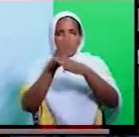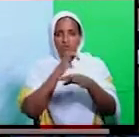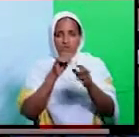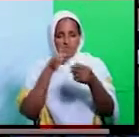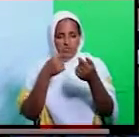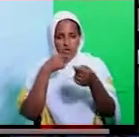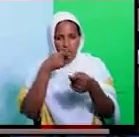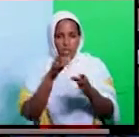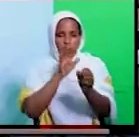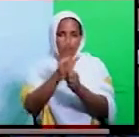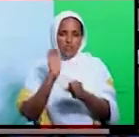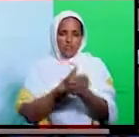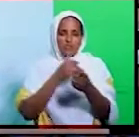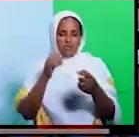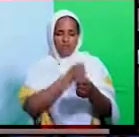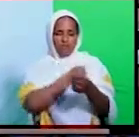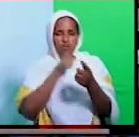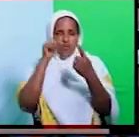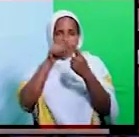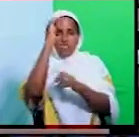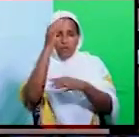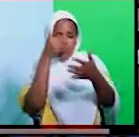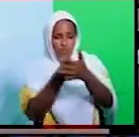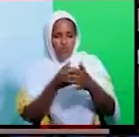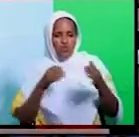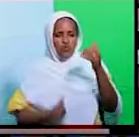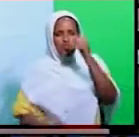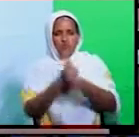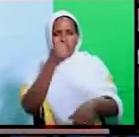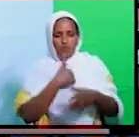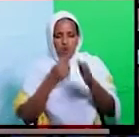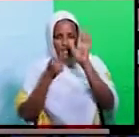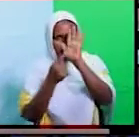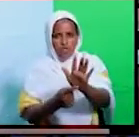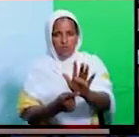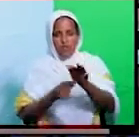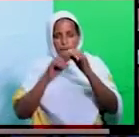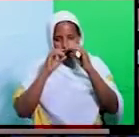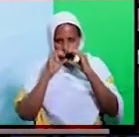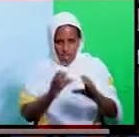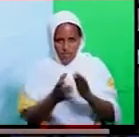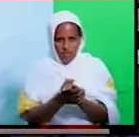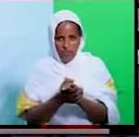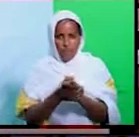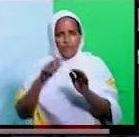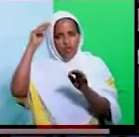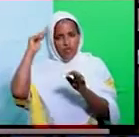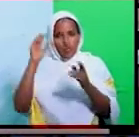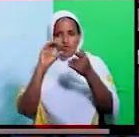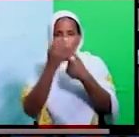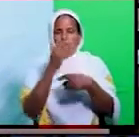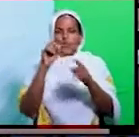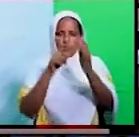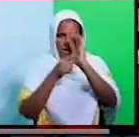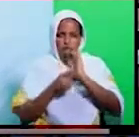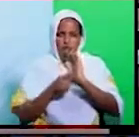ማድረግ ቃሉን እንደ ጣዖት ማድረግ እንዳይሆን ጥንቃቄ ያስፈልጋል። ምክንያቱም ከቃሉ በላይ ቃሉ የሚለውን ጽንሰ ሐሳብ መረዳት ነው አስፈላጊው። በመጽሐፍ